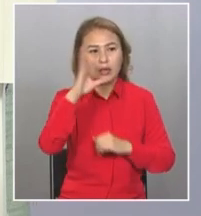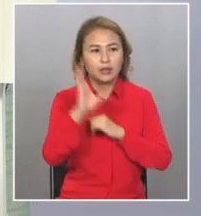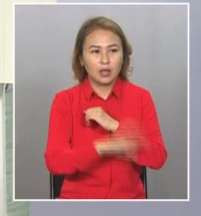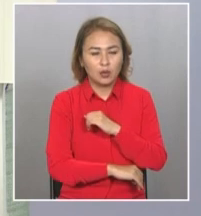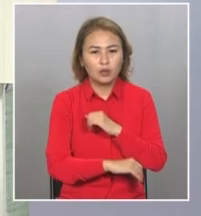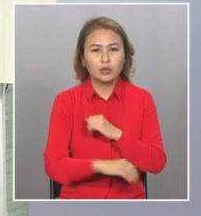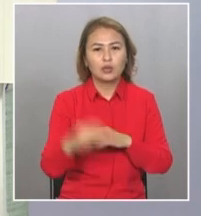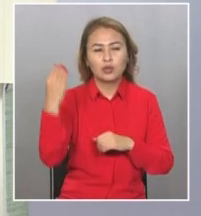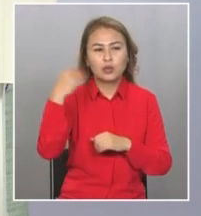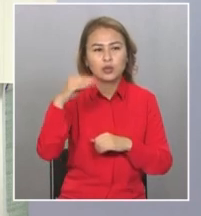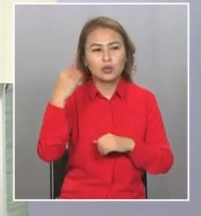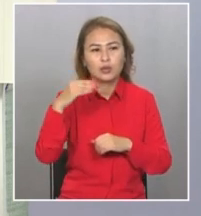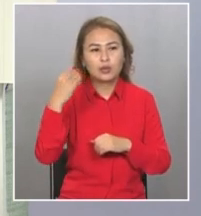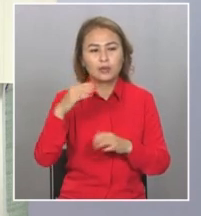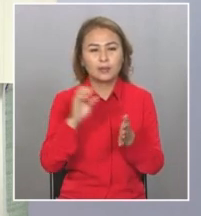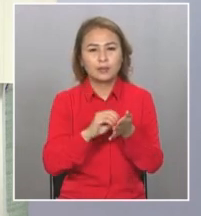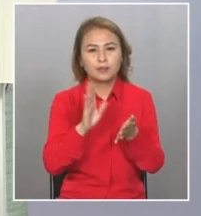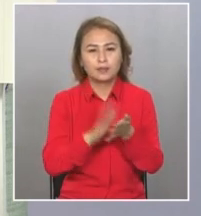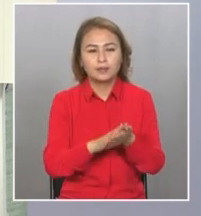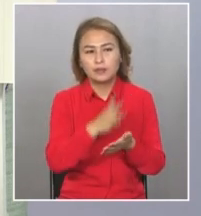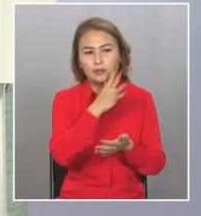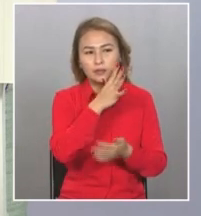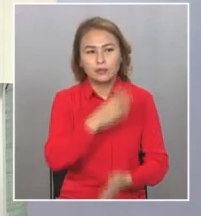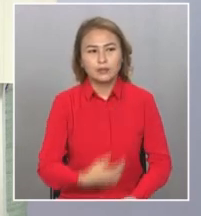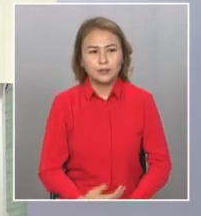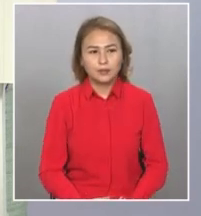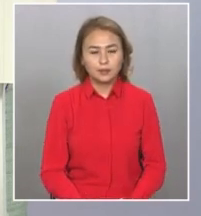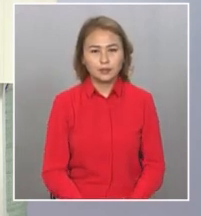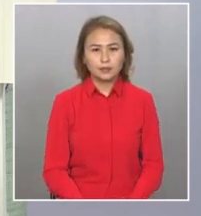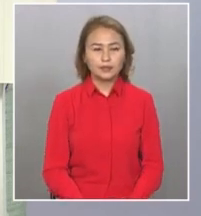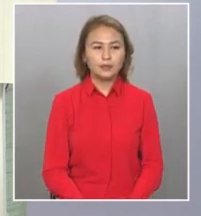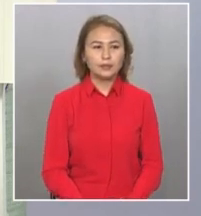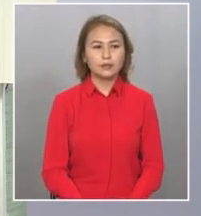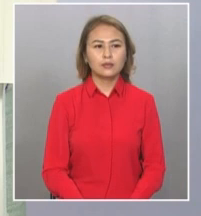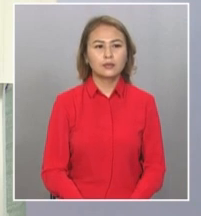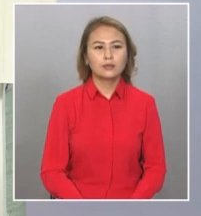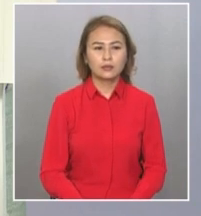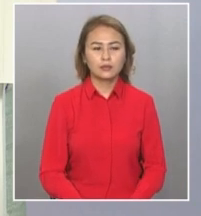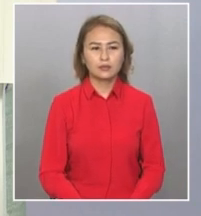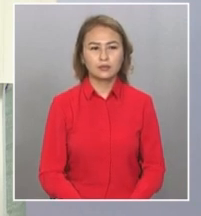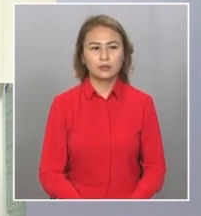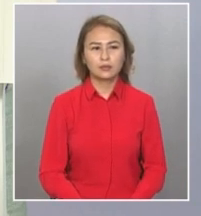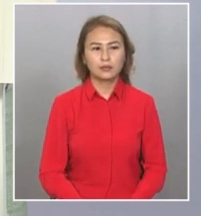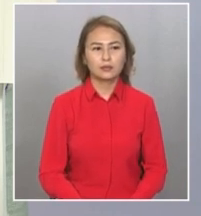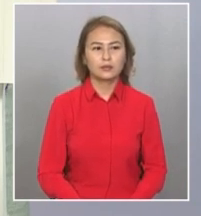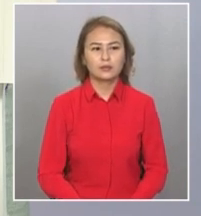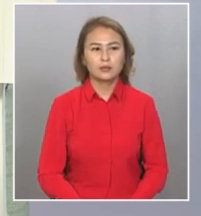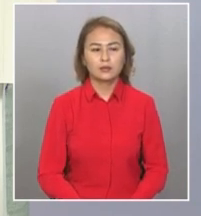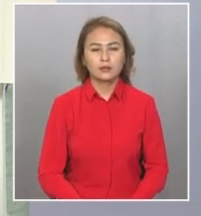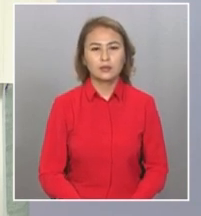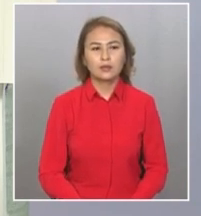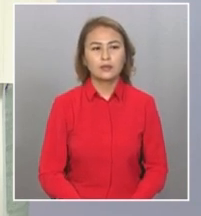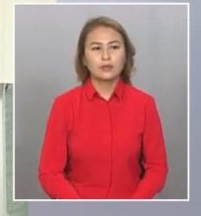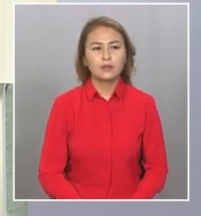сабақтың аяқталуын есептейміз. Ал үзілісті қолмен енгіземіз, яғни әр сабақтан соң үзіліс әр түрлі